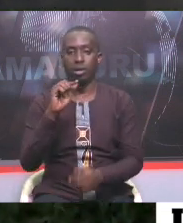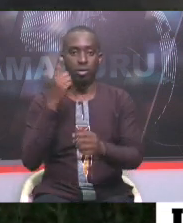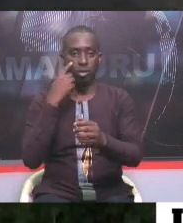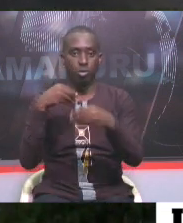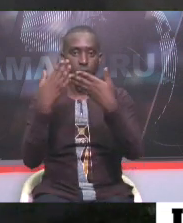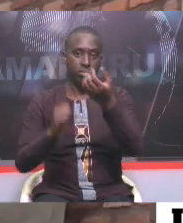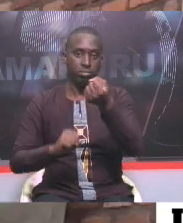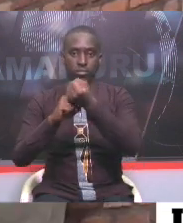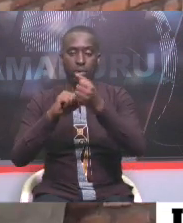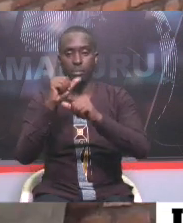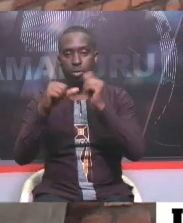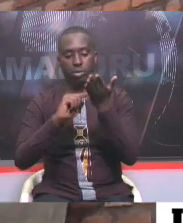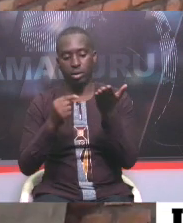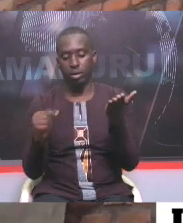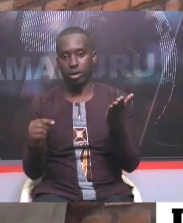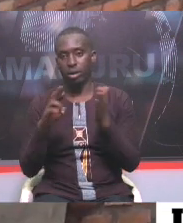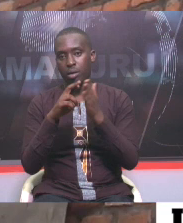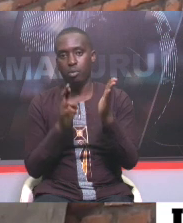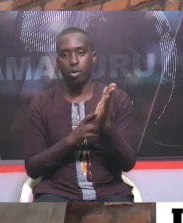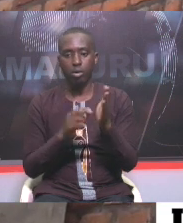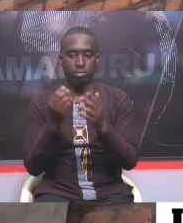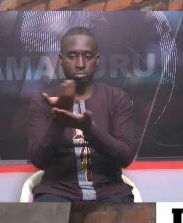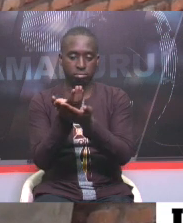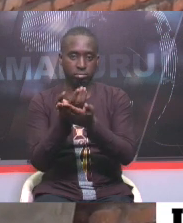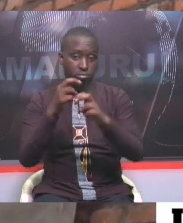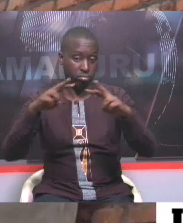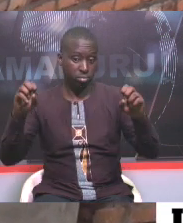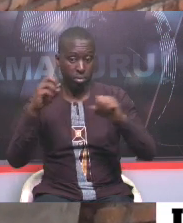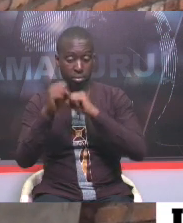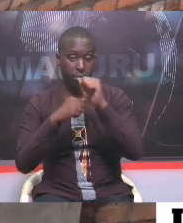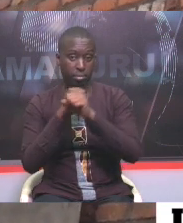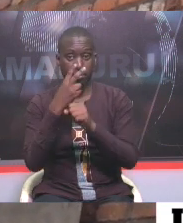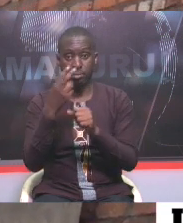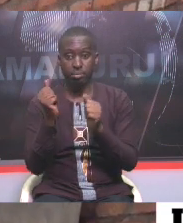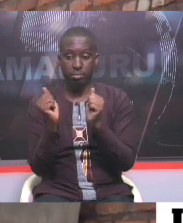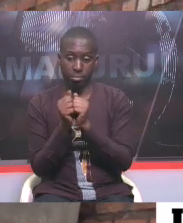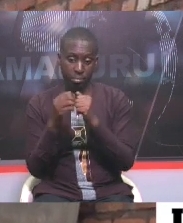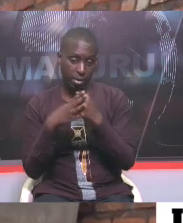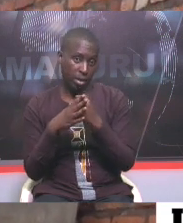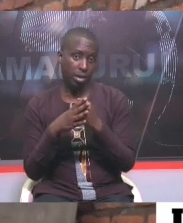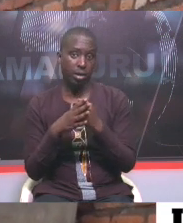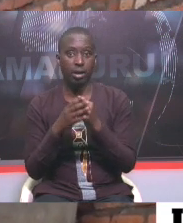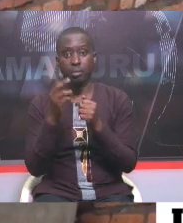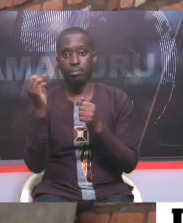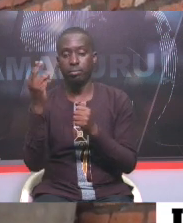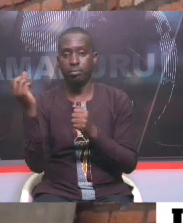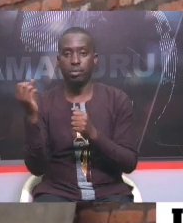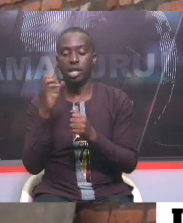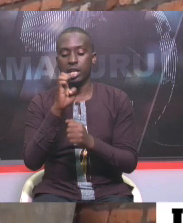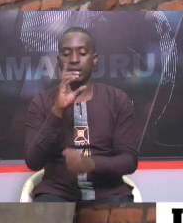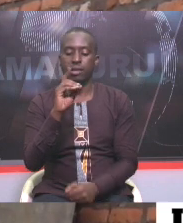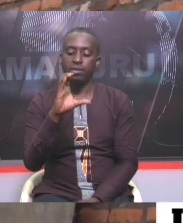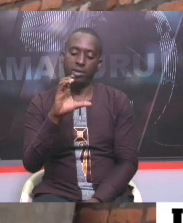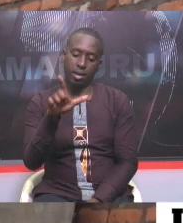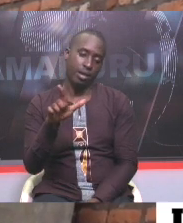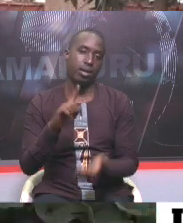gutanga ubufasha mu bya tekinike, raporo y'igenzura ry'umwaka wa 2019-2020 yakorewe REG EDCL igaragaza